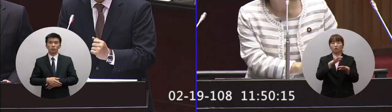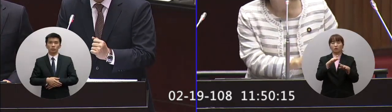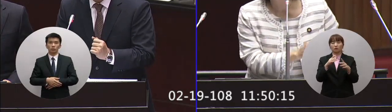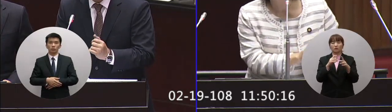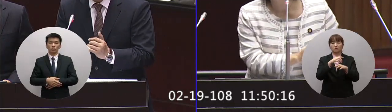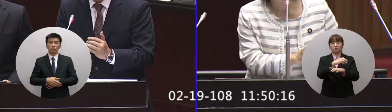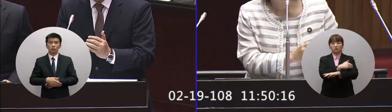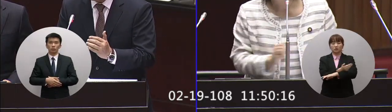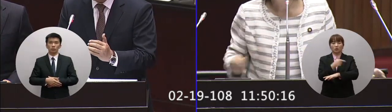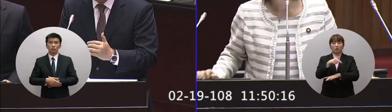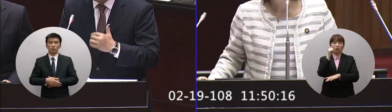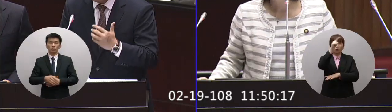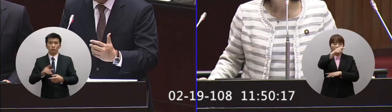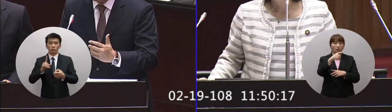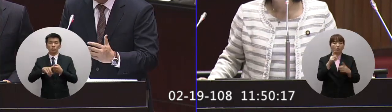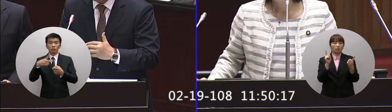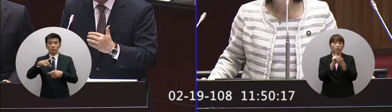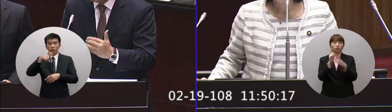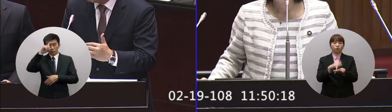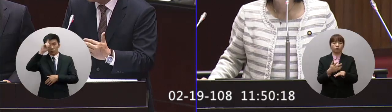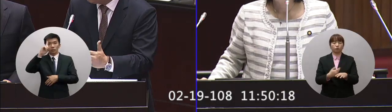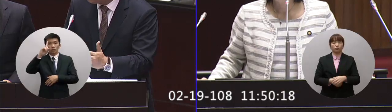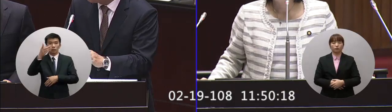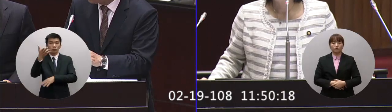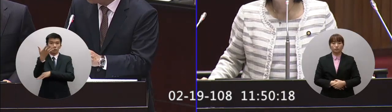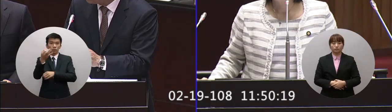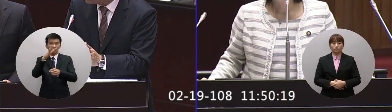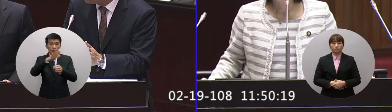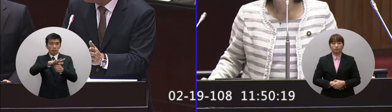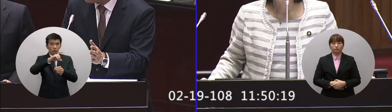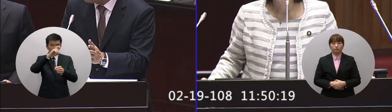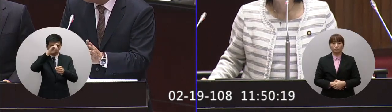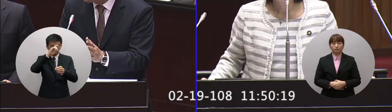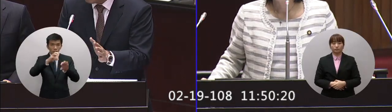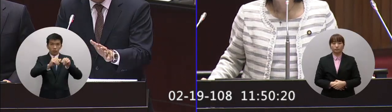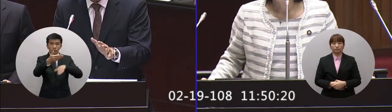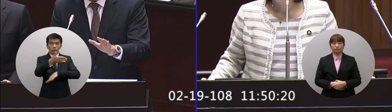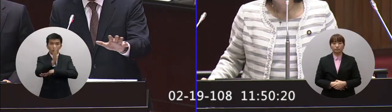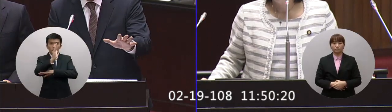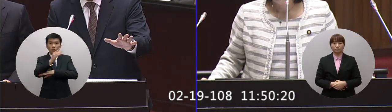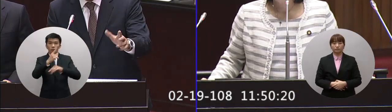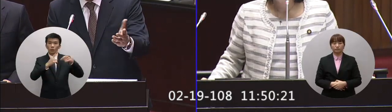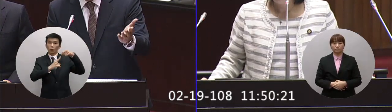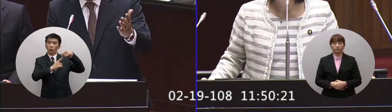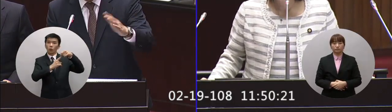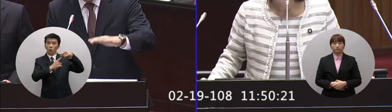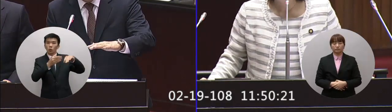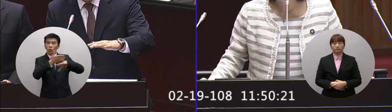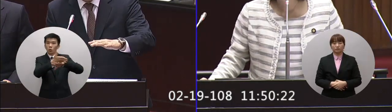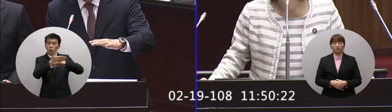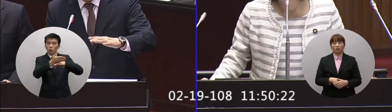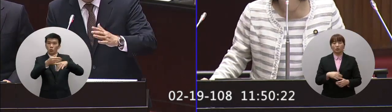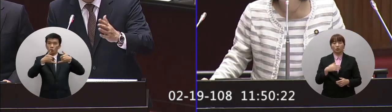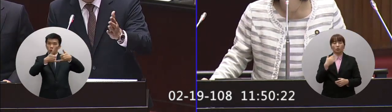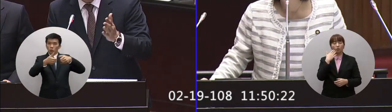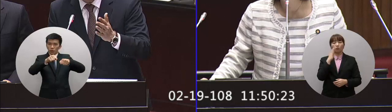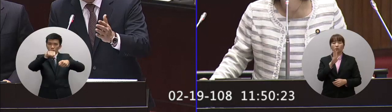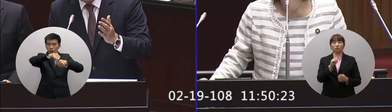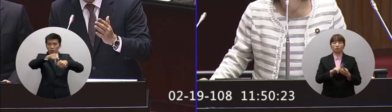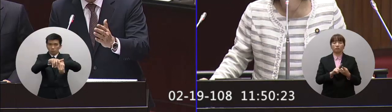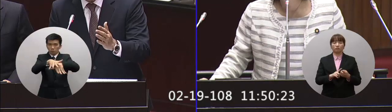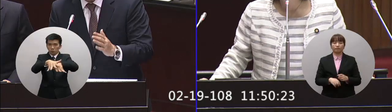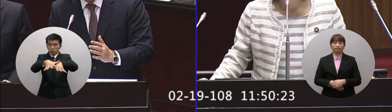这种偏乡。 其实我们也是鼓励我们的补助，会希望地方把公车路网也往一些偏乡，就到医院，就